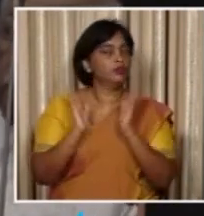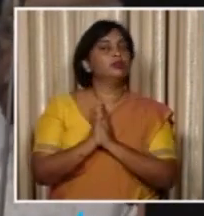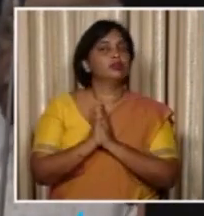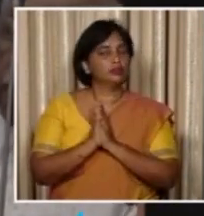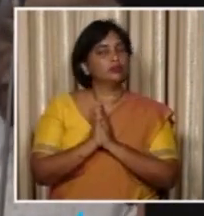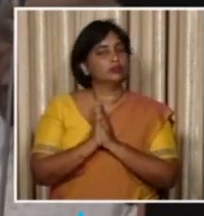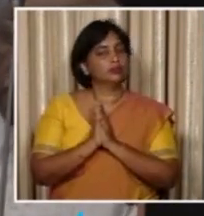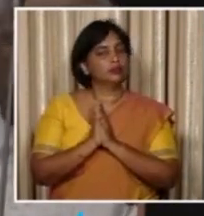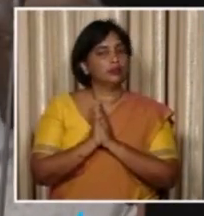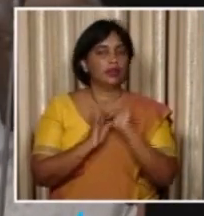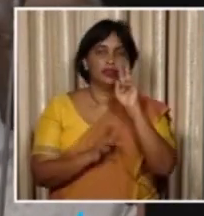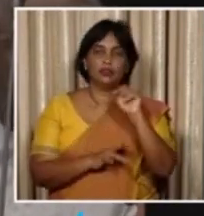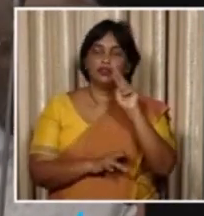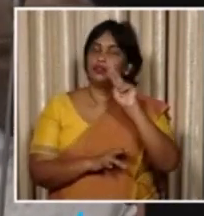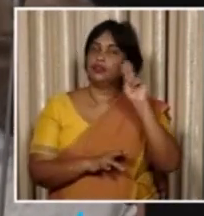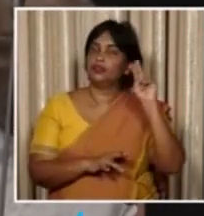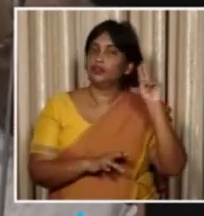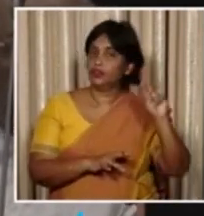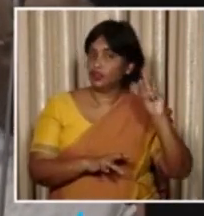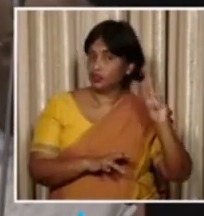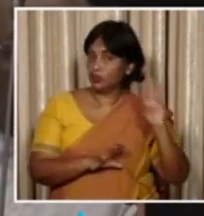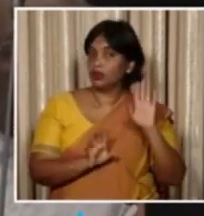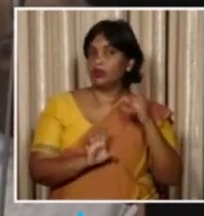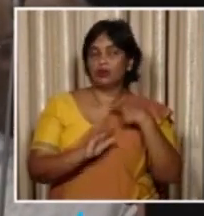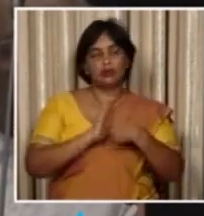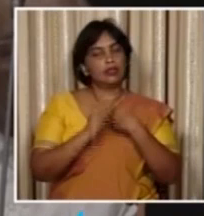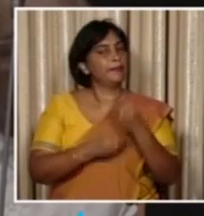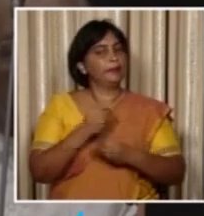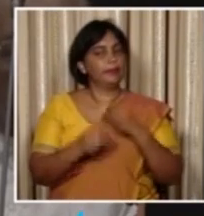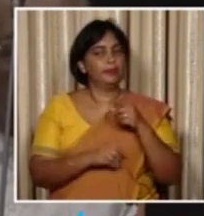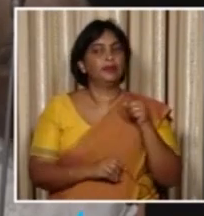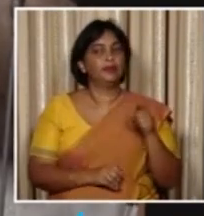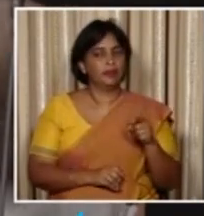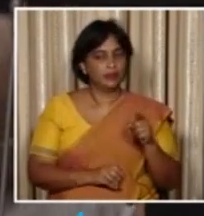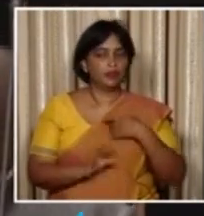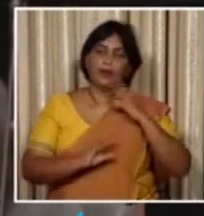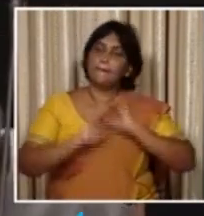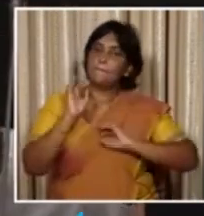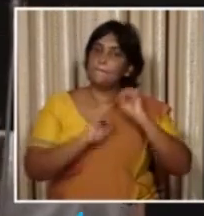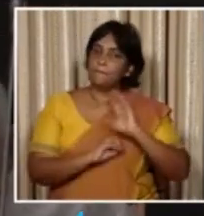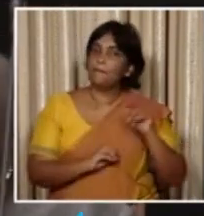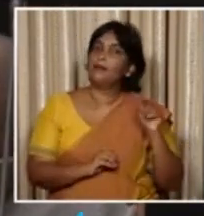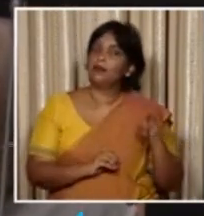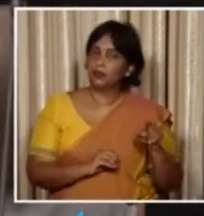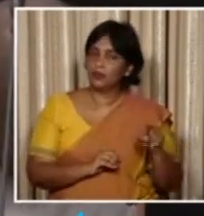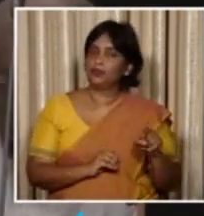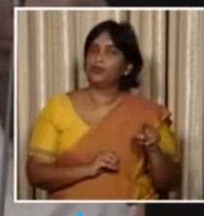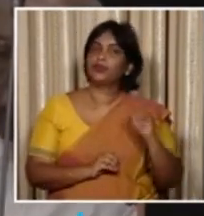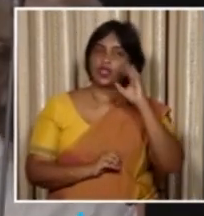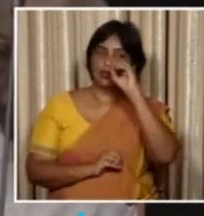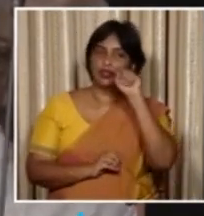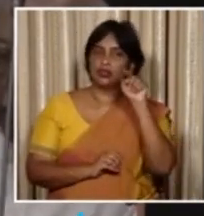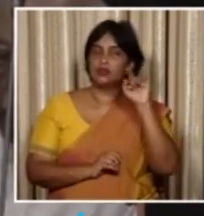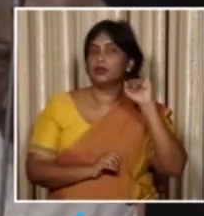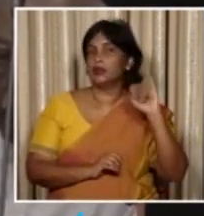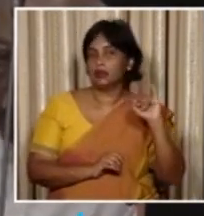ಶೇಷ ವಿಶ್ವಾಯ್ ವಿಸಿ ತುನ ವಸರೇದಿ ದಳದೇಶಿಯ ನಿಷ್ಪಾದನೆ ಪ್ರತಿಶತಯಾಕ್ ವಸೇ ಸಿಯಟ್ ಬಿಂದುವಾಯ್ ದಶಮ